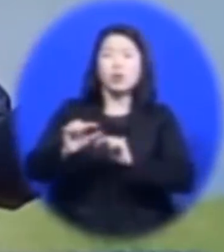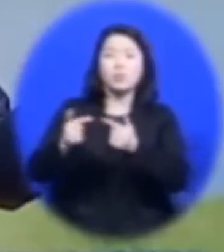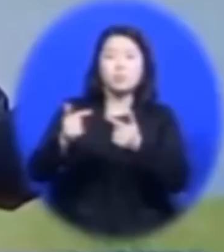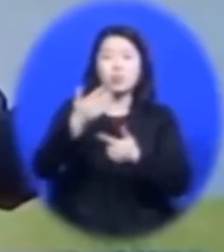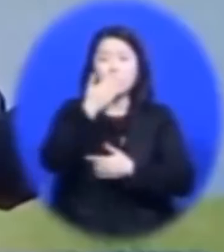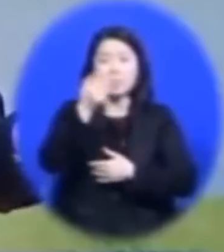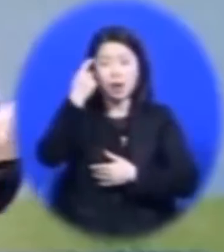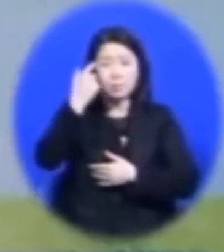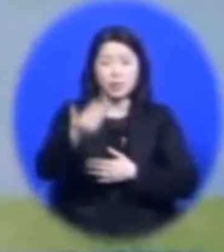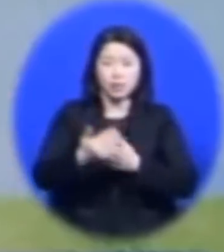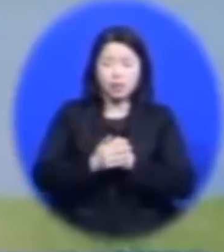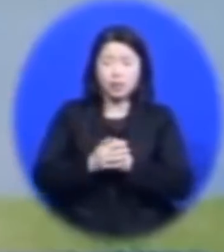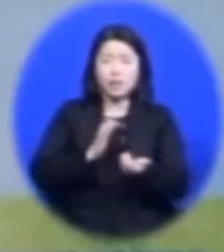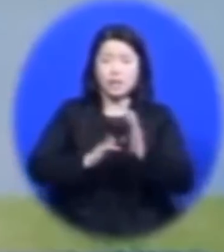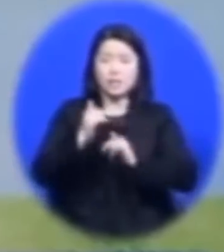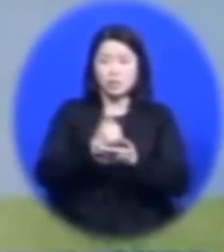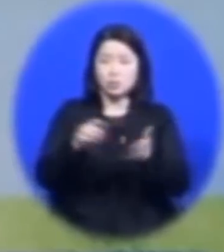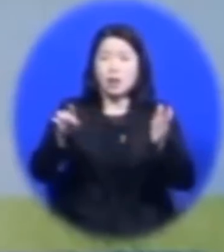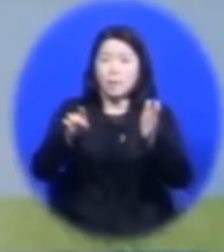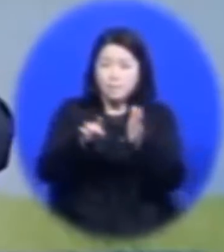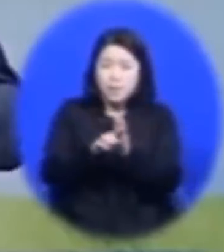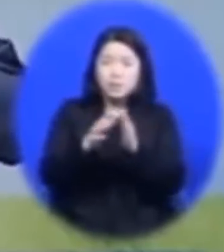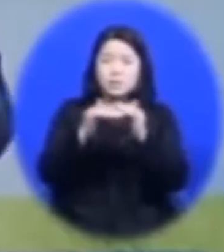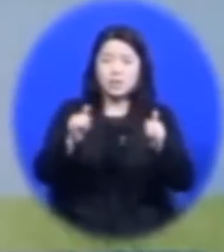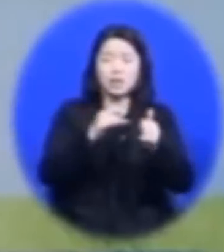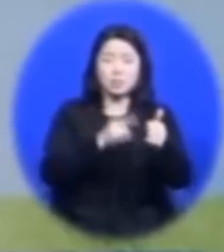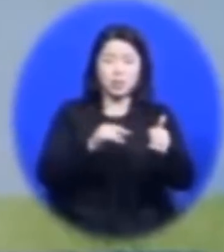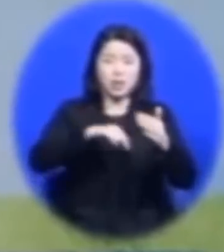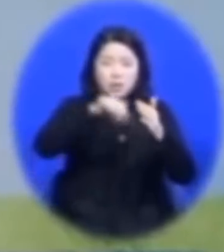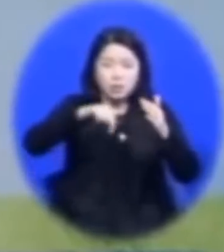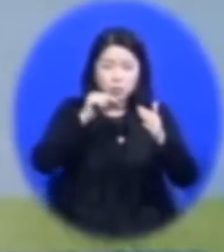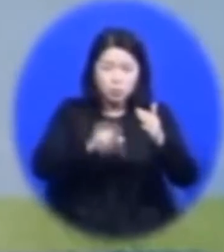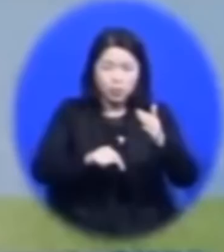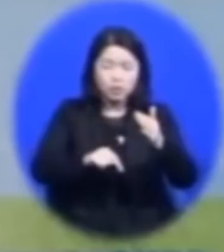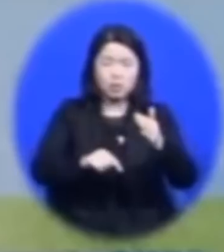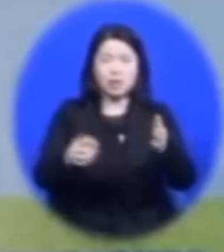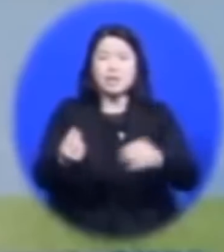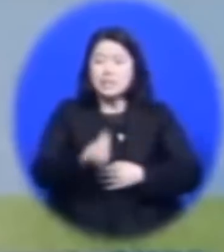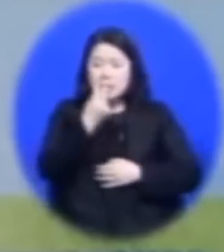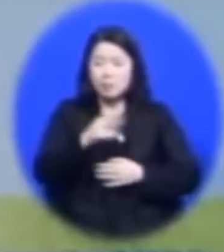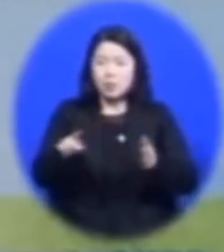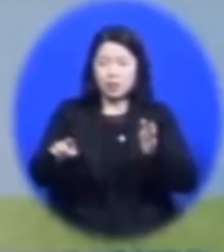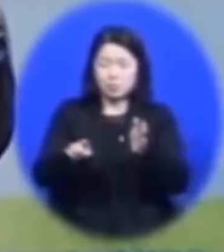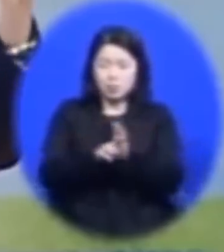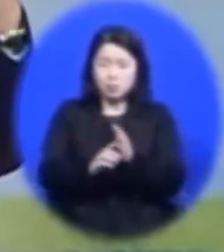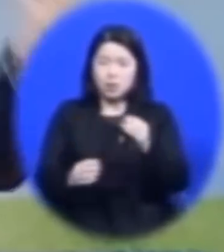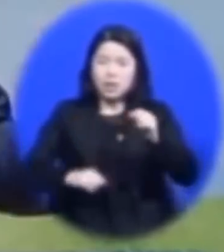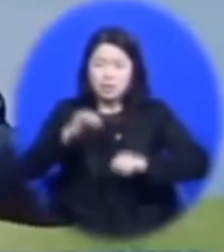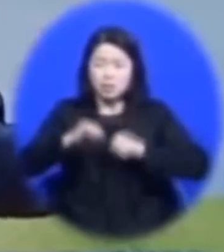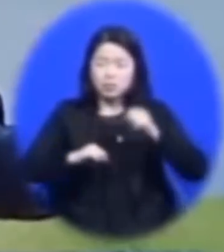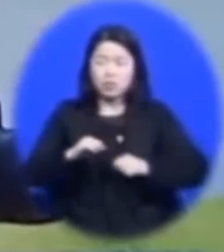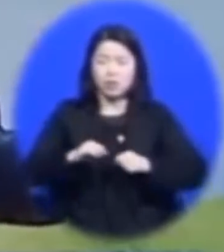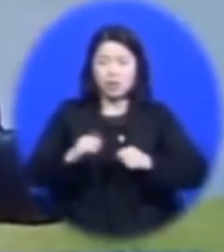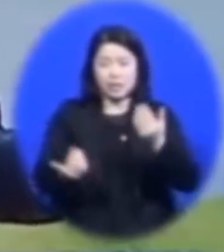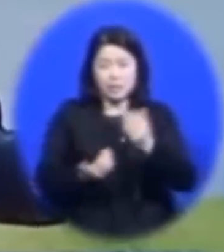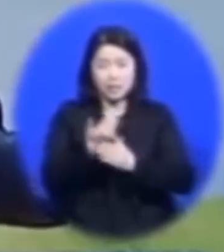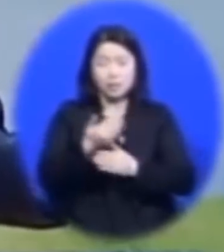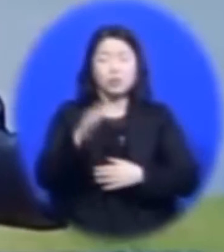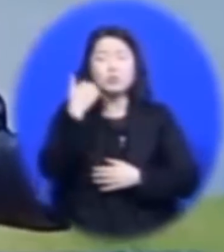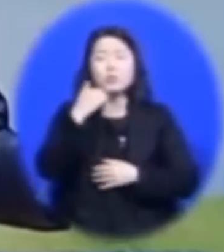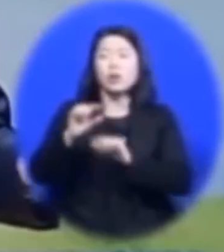있겠어요 예수님을 믿은 사람에게 그 속에서 생명의 믿음의 역사가 일어나는 걸 또 웃 이제 누가 부인할 수